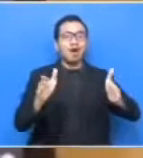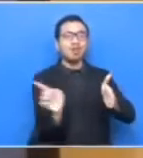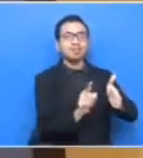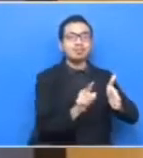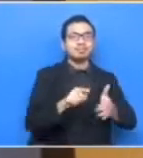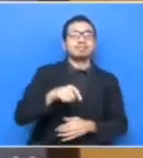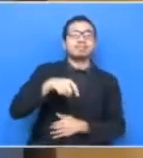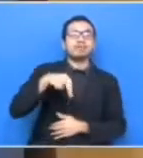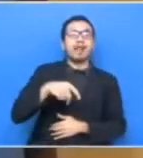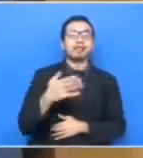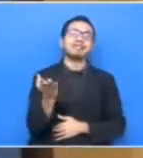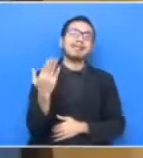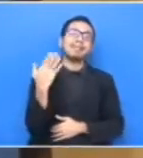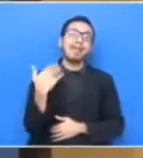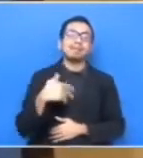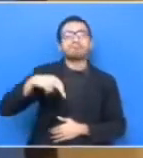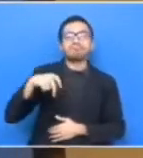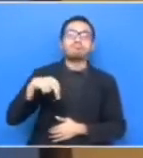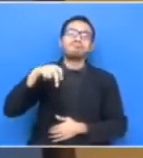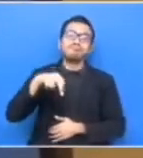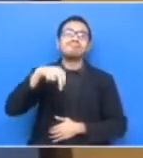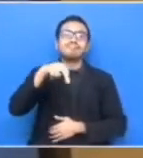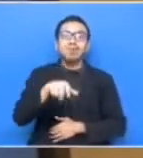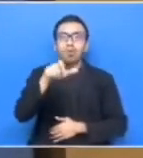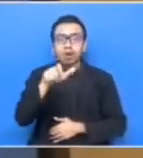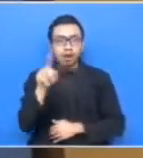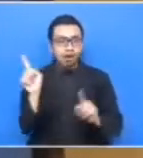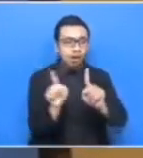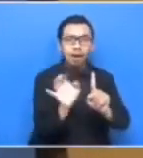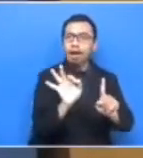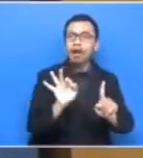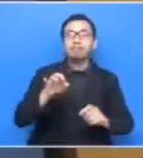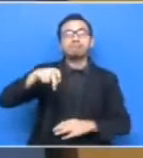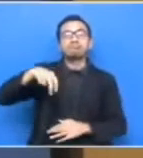berjalan santai pasien keluar tanpa ada pihak yang menemani